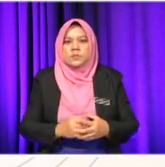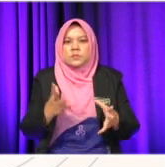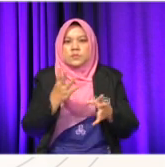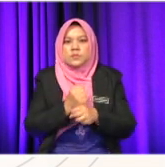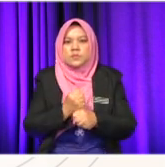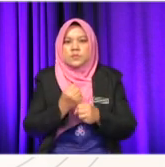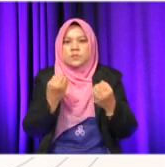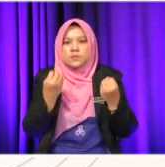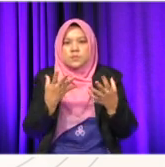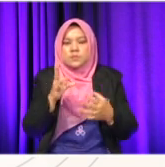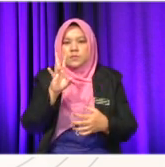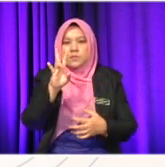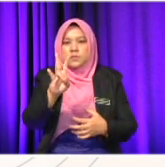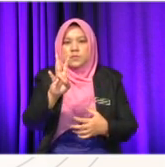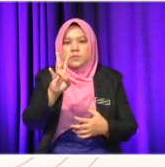berapa